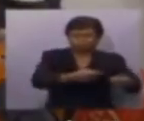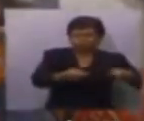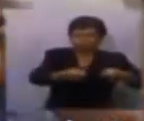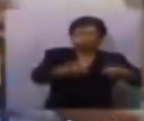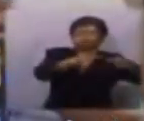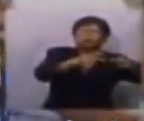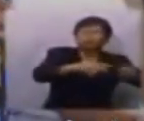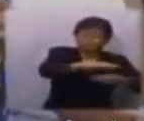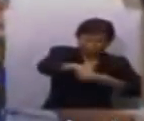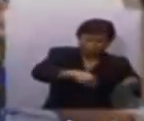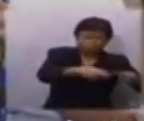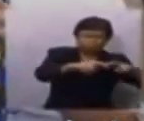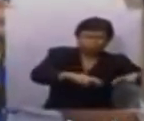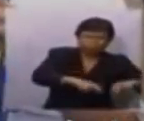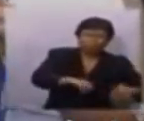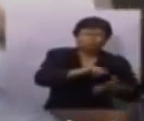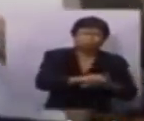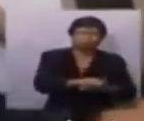siasatan tersebut.